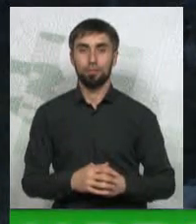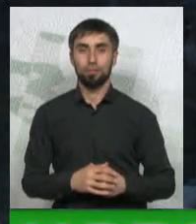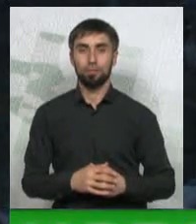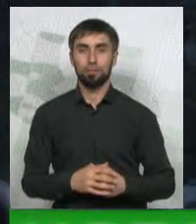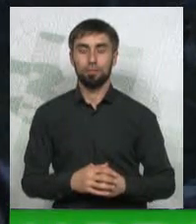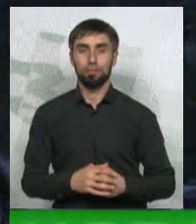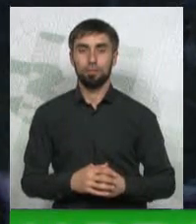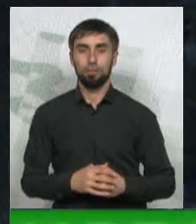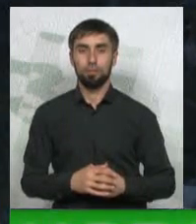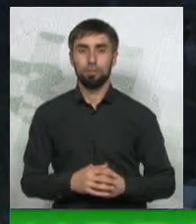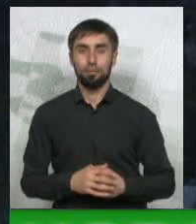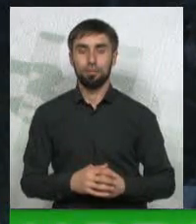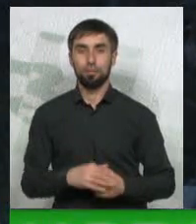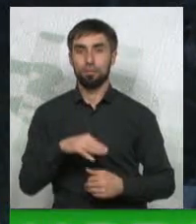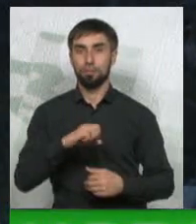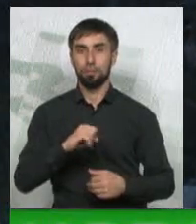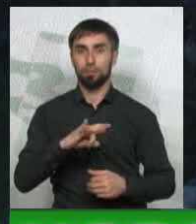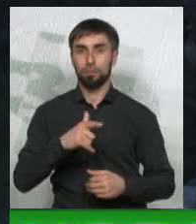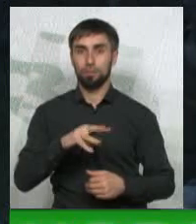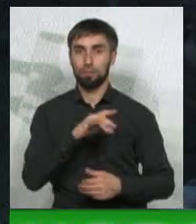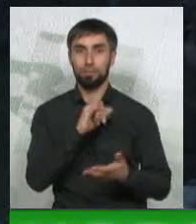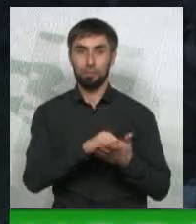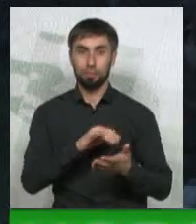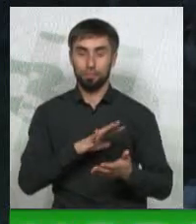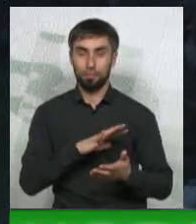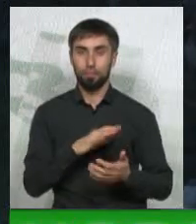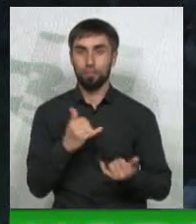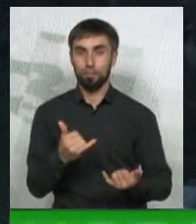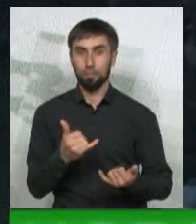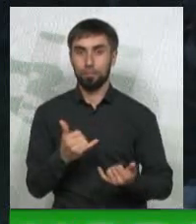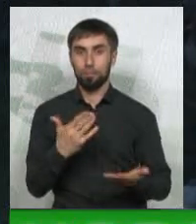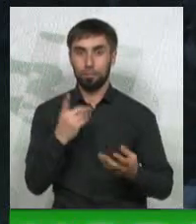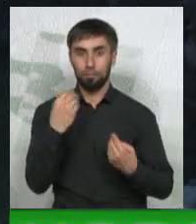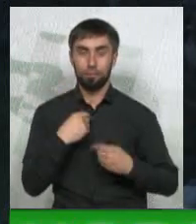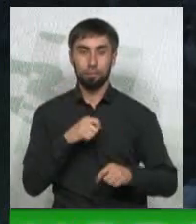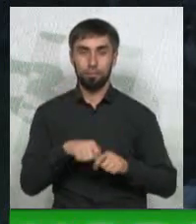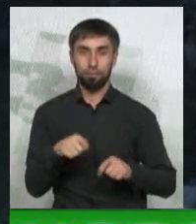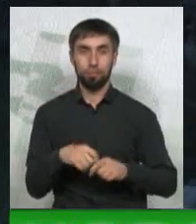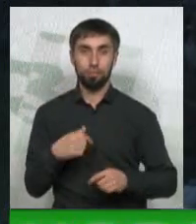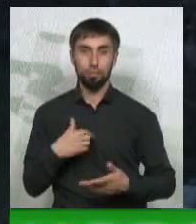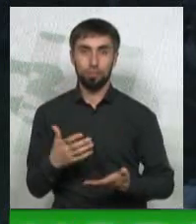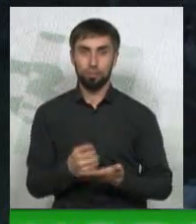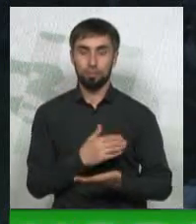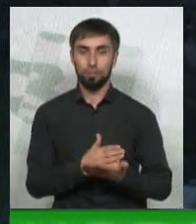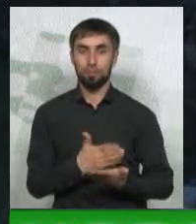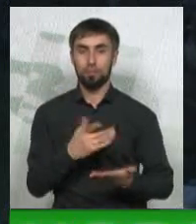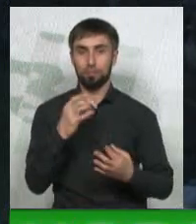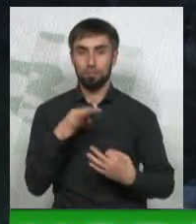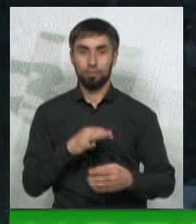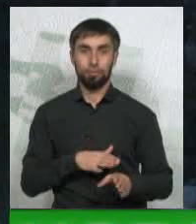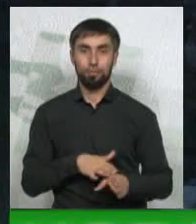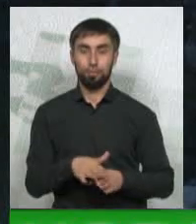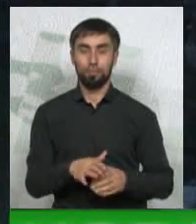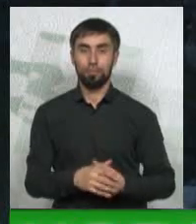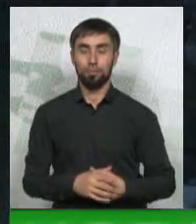ер торги медиан вот яр вот я ханс диан дал я дали спонсор шкорбяп дал могла ходи она полностью